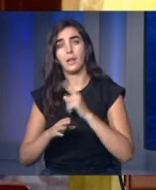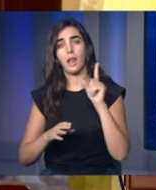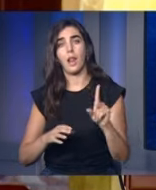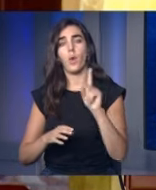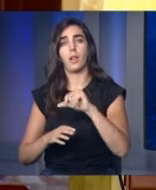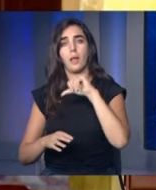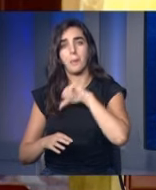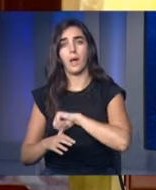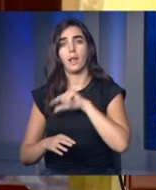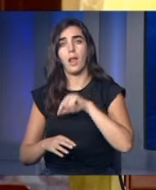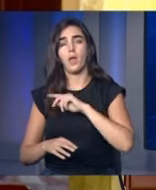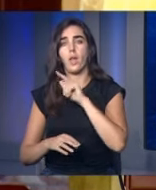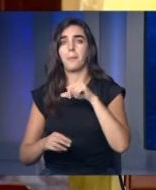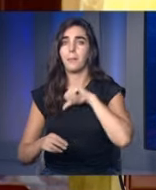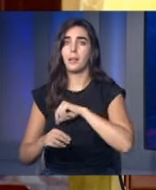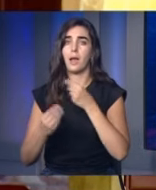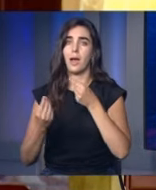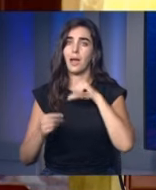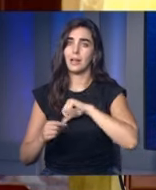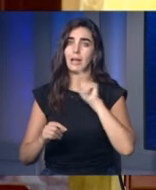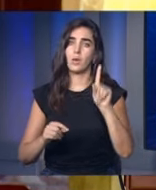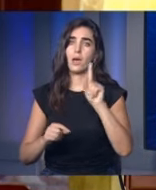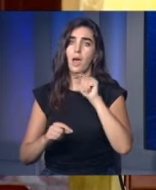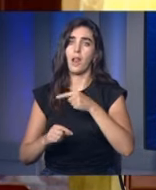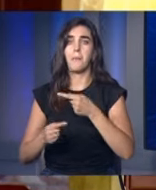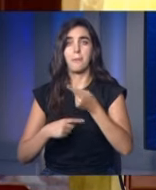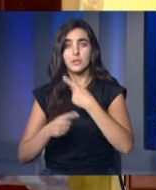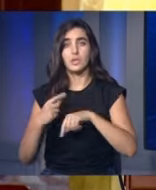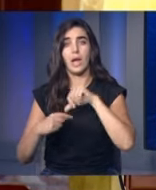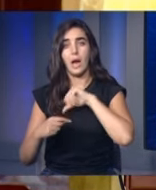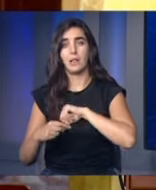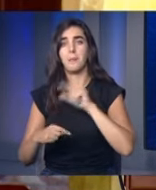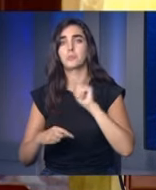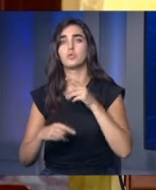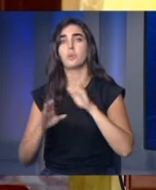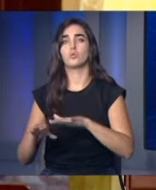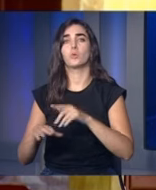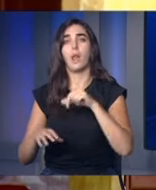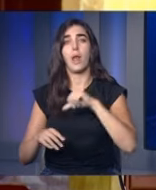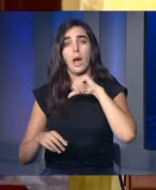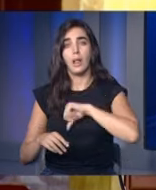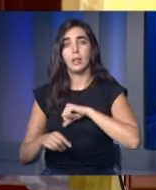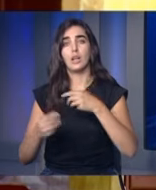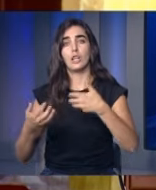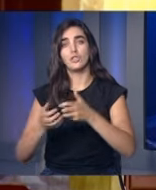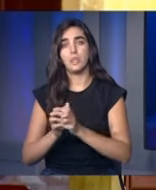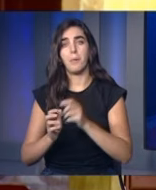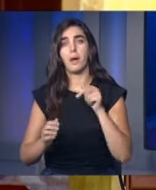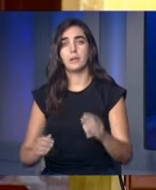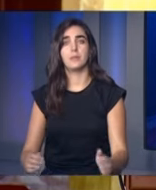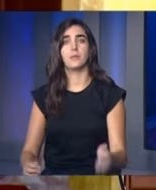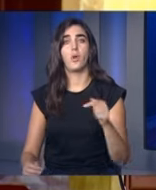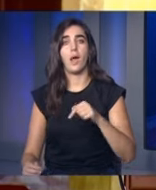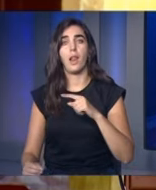في هيكلية خطيئة، لأن كل واحد يخطأ ولا يتوب